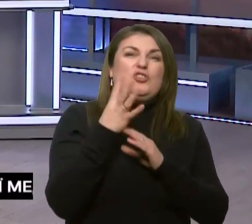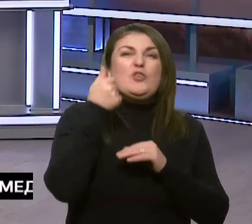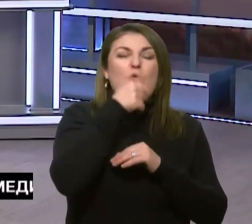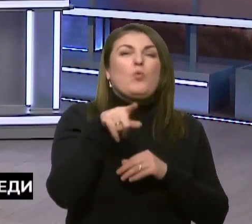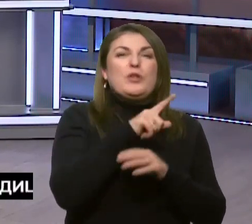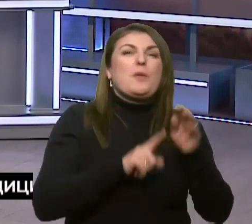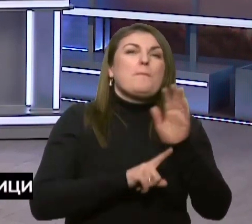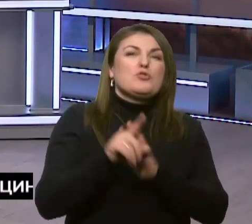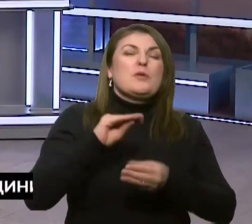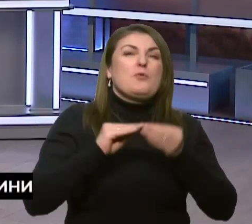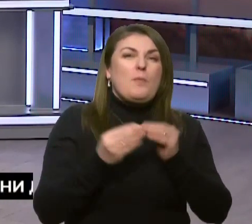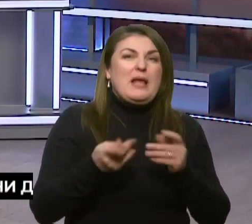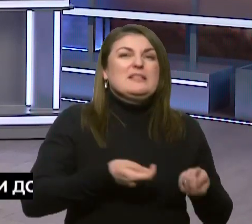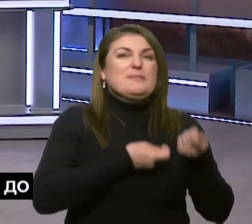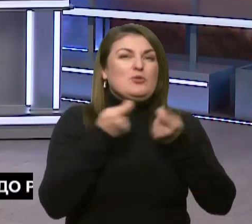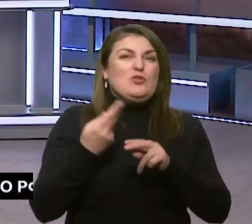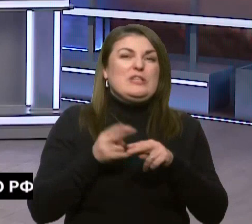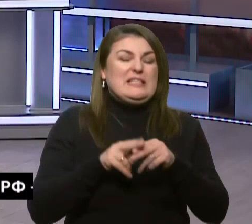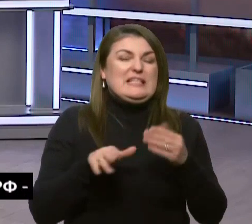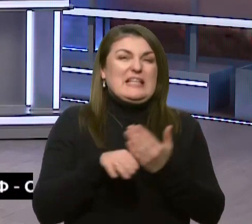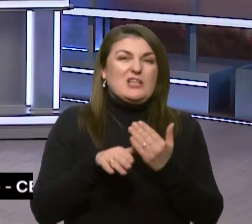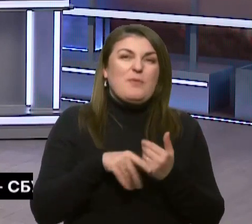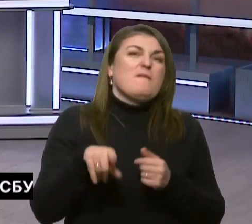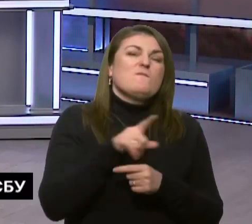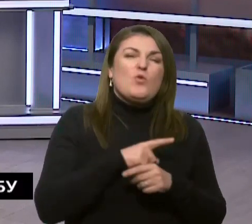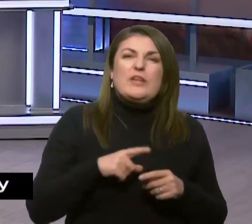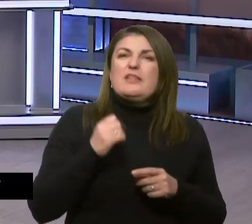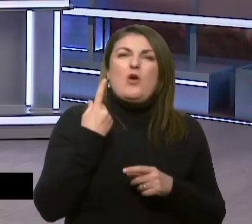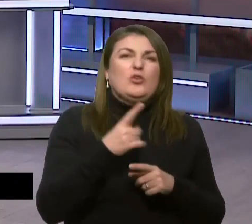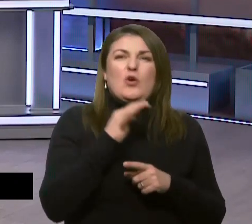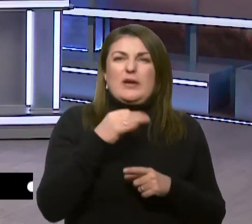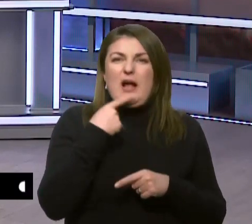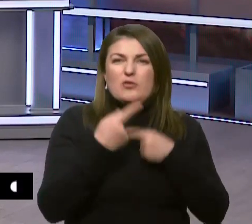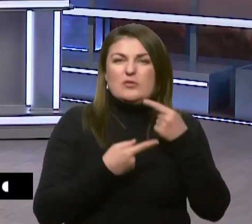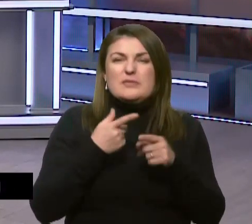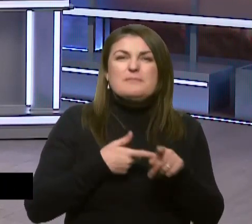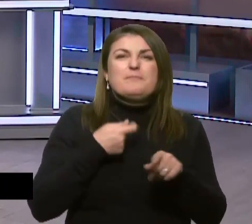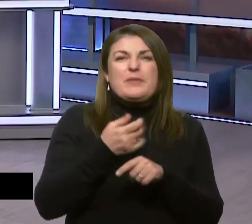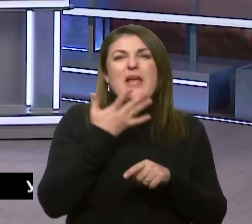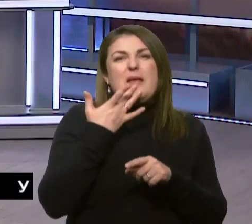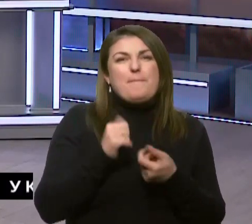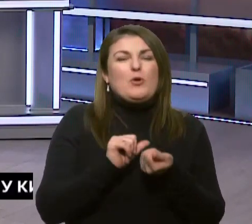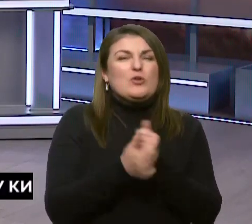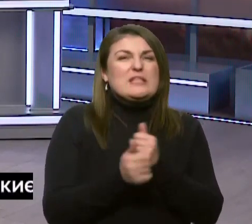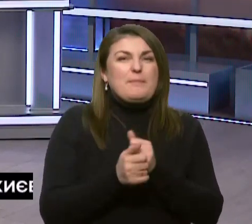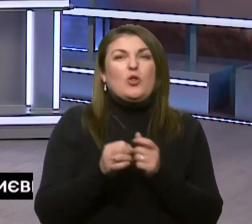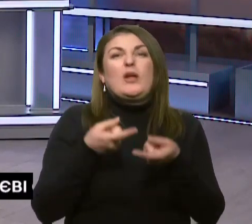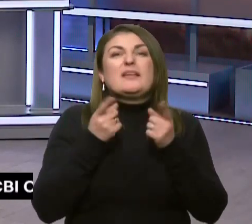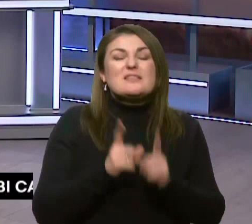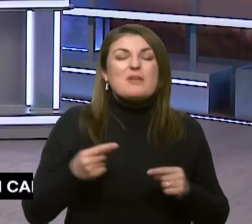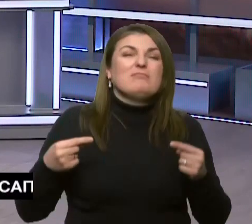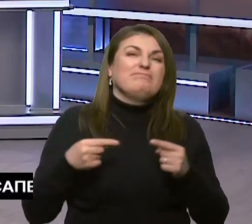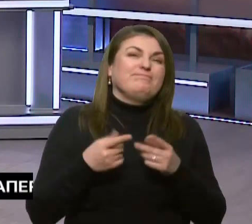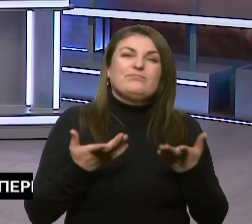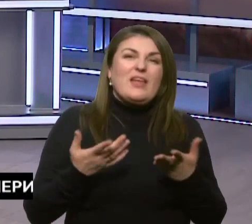них почались проблеми з постачанням цих засобів. Вони неодноразово заявляли про імпортозаміщення, але насправді, знов-таки,